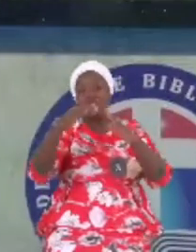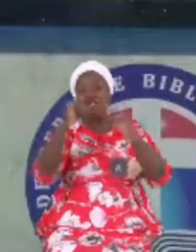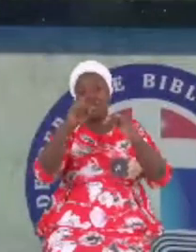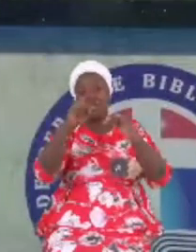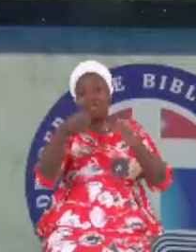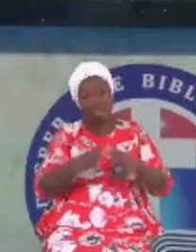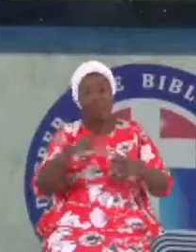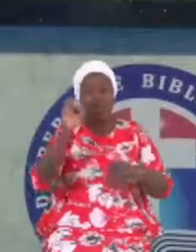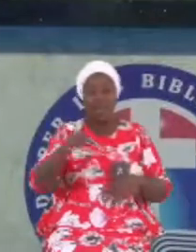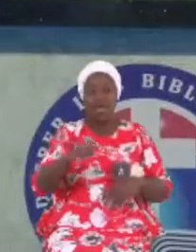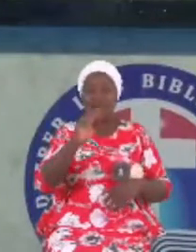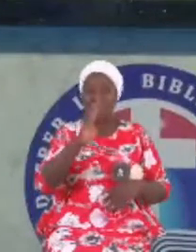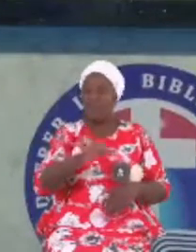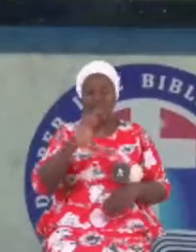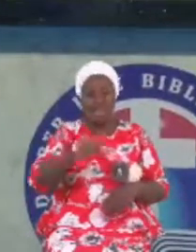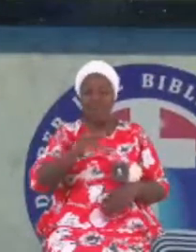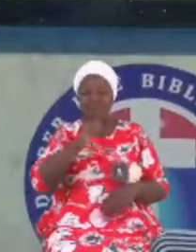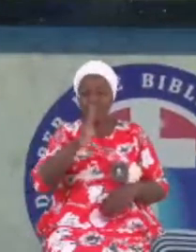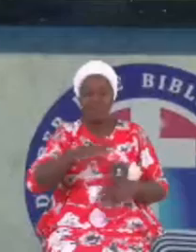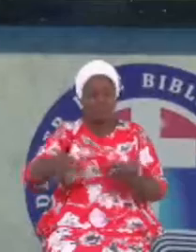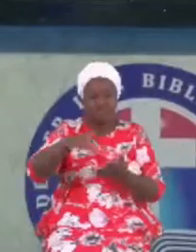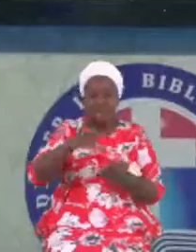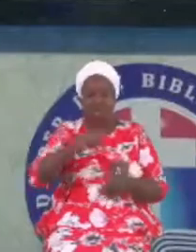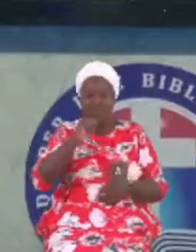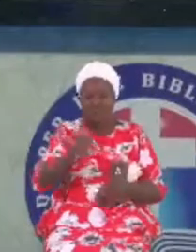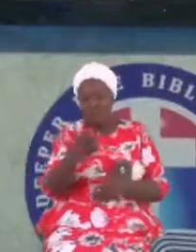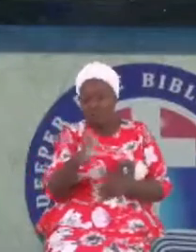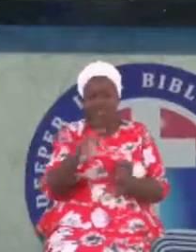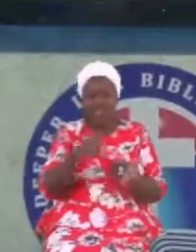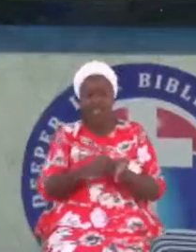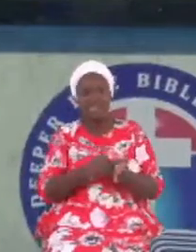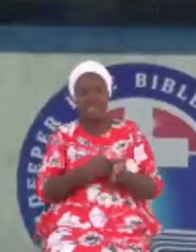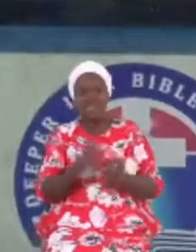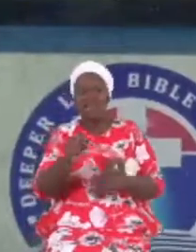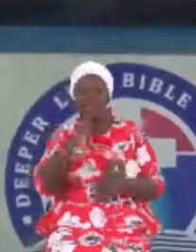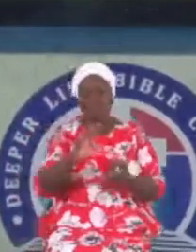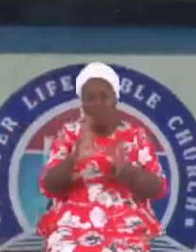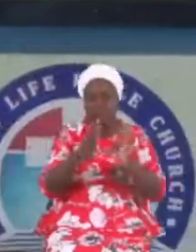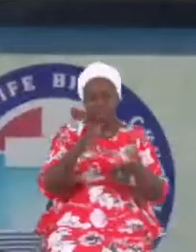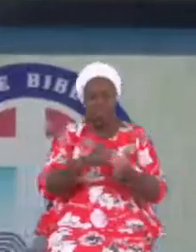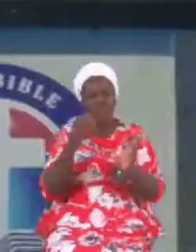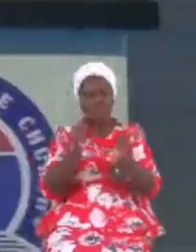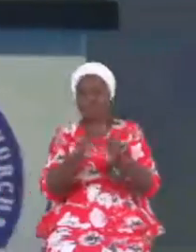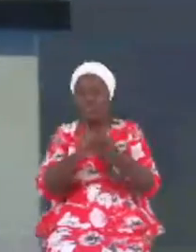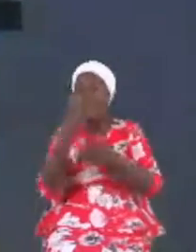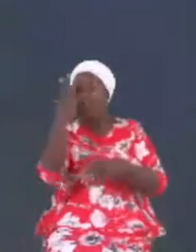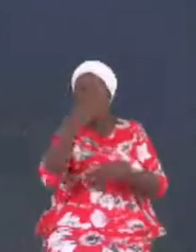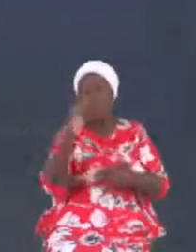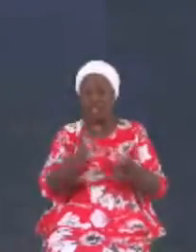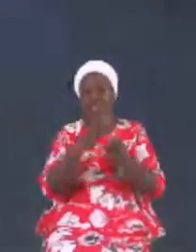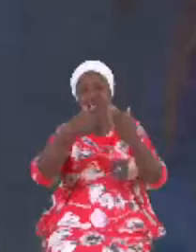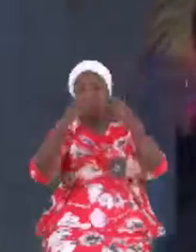céleste est incomparable à la beauté de la Jérusalem terrestre.